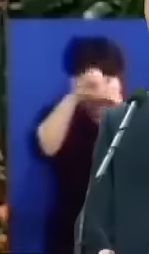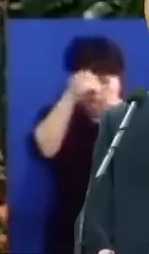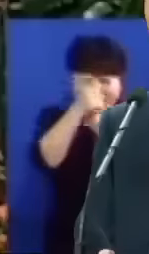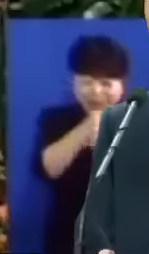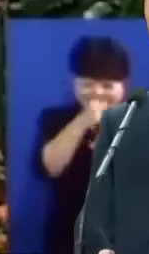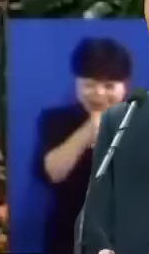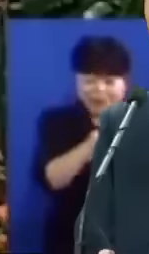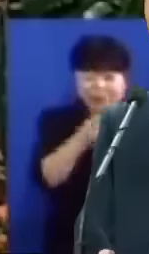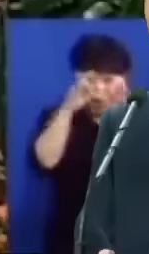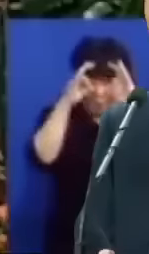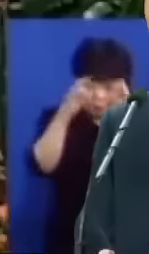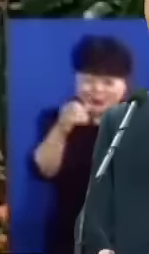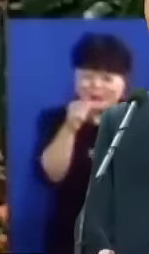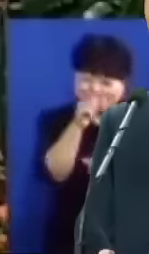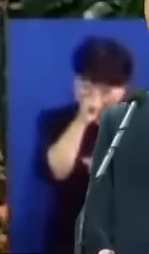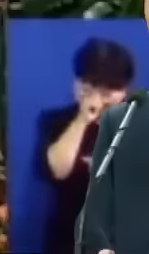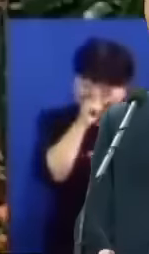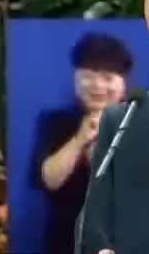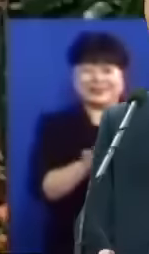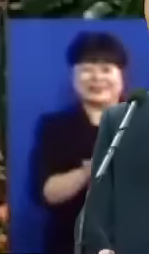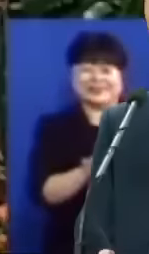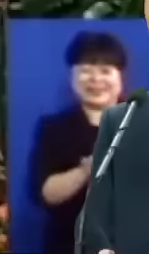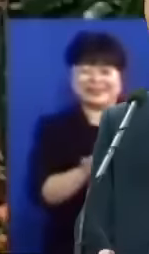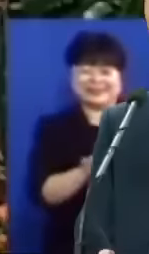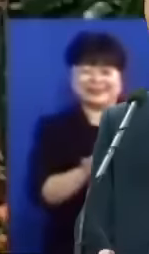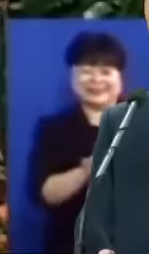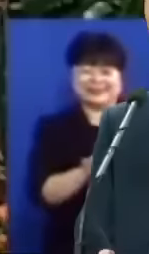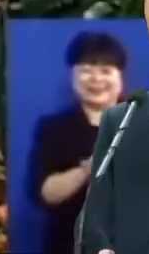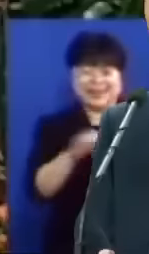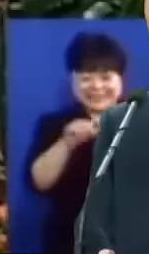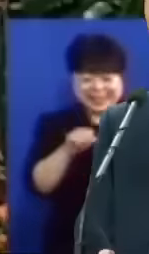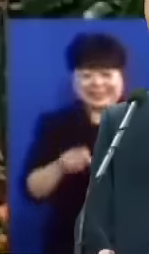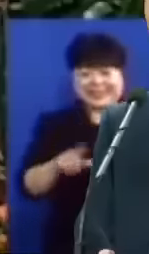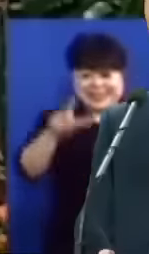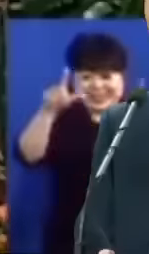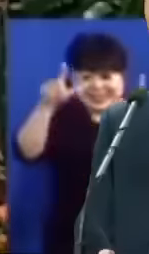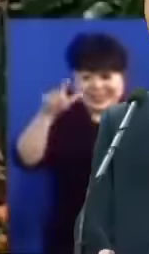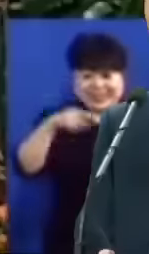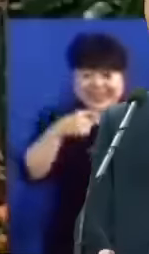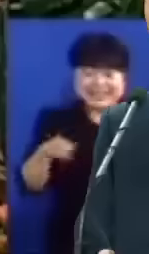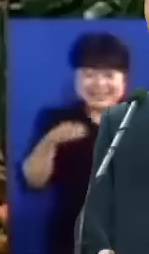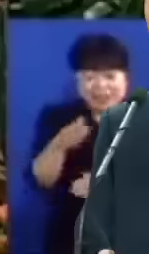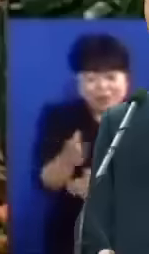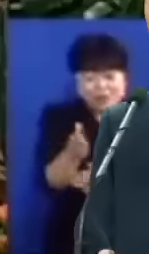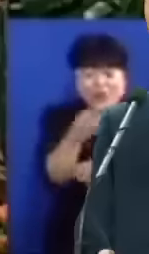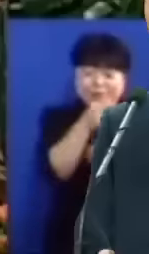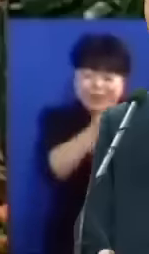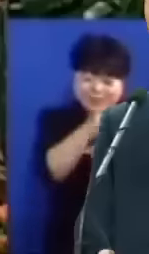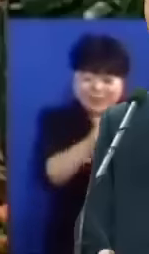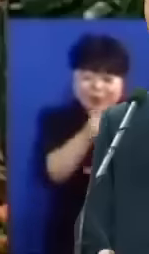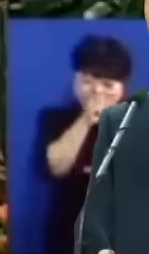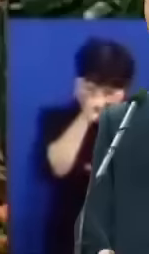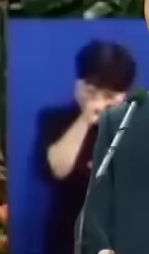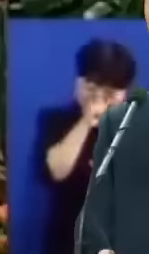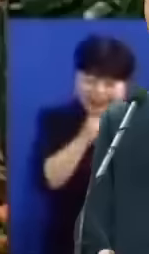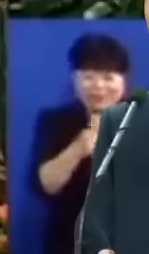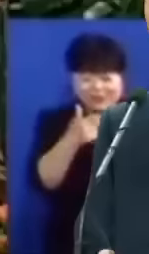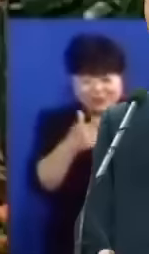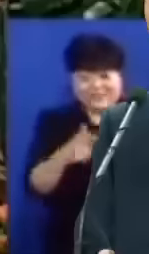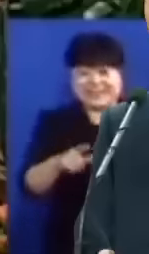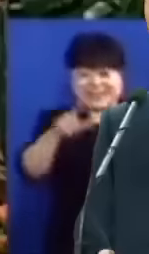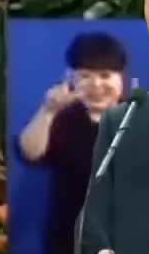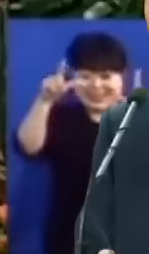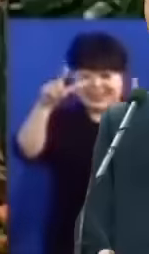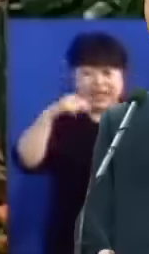지으시고 보시기에 좋았다고 말한 것입니다. 그리고 다섯째 날에 새와 물고기를 지으시고 좋았다고 하시고 여섯째